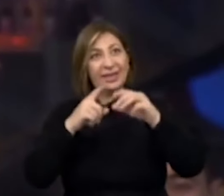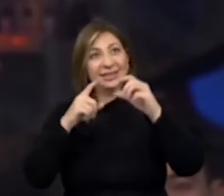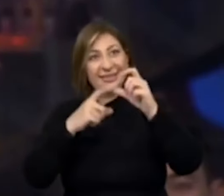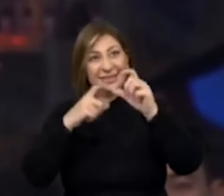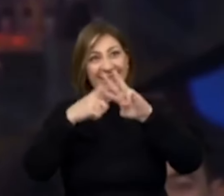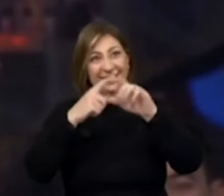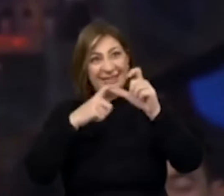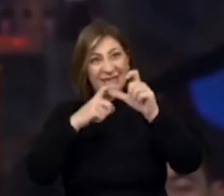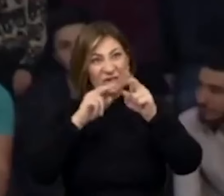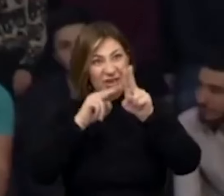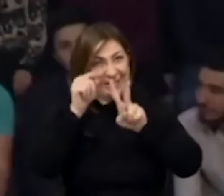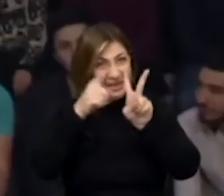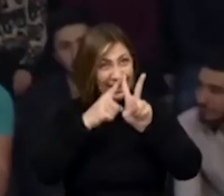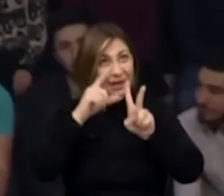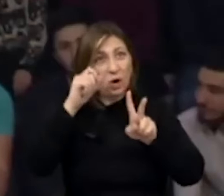@eceseçkin.com.